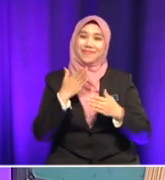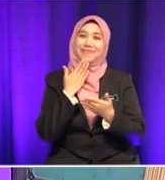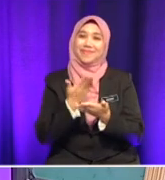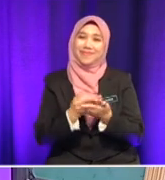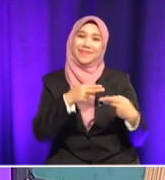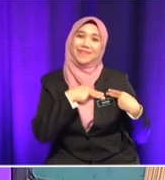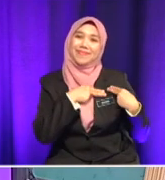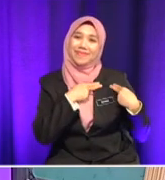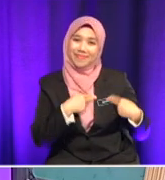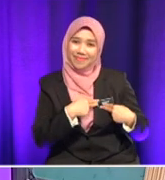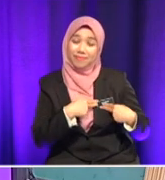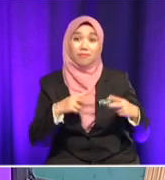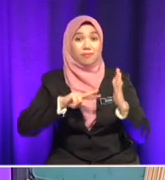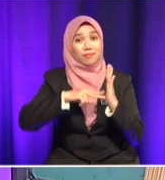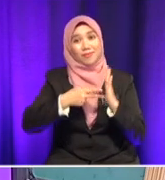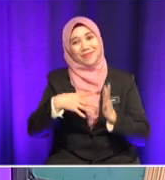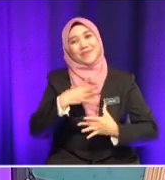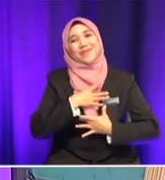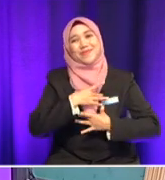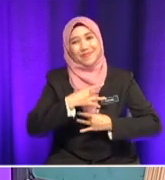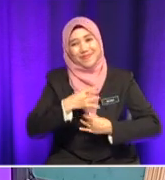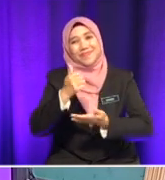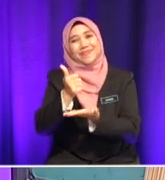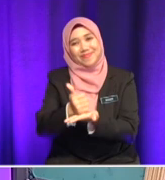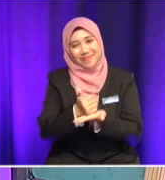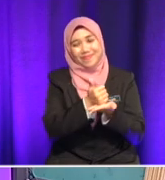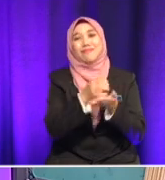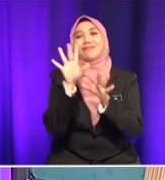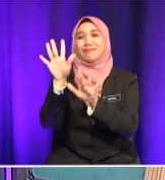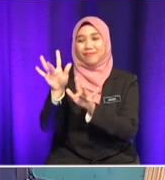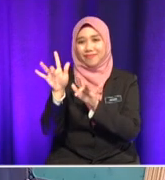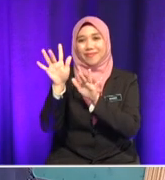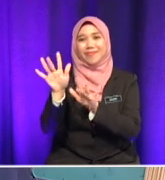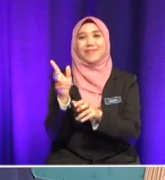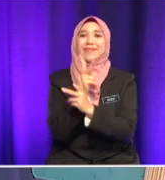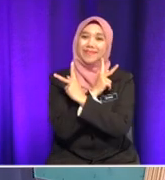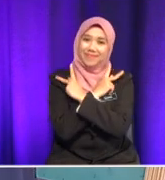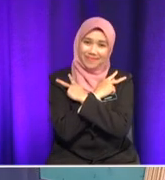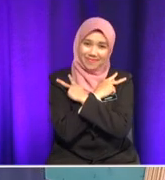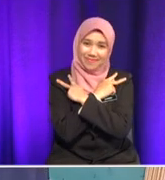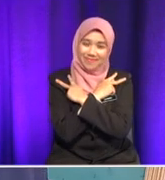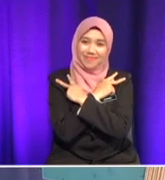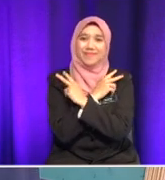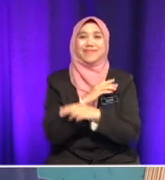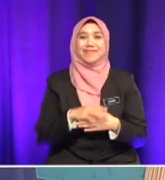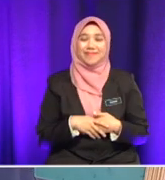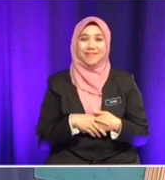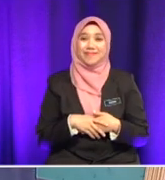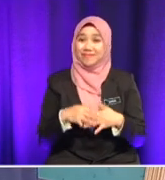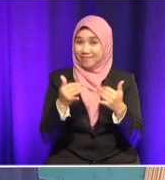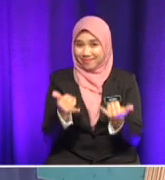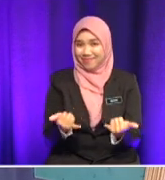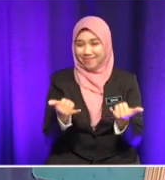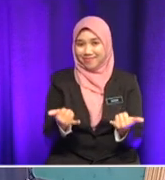suka menolong mudah simpati dan pengasih Baiklah murid-murid sekarang giliran